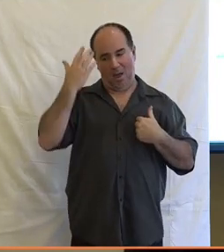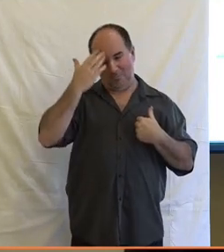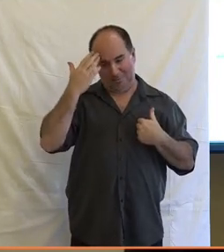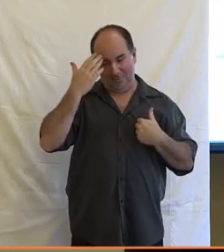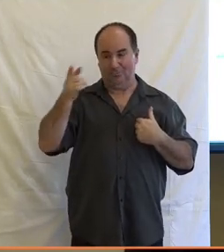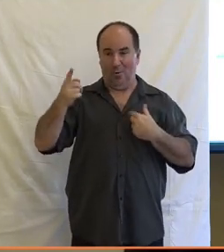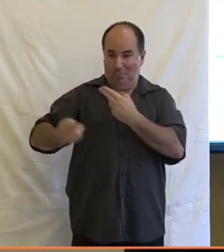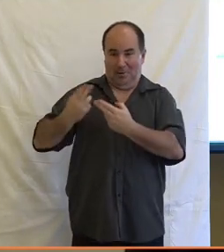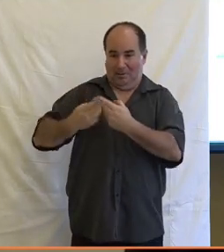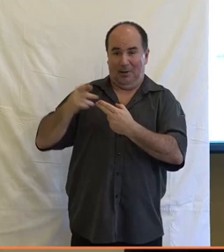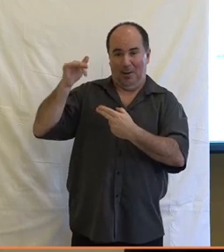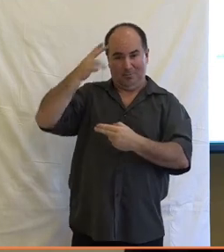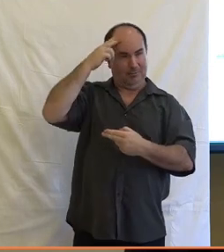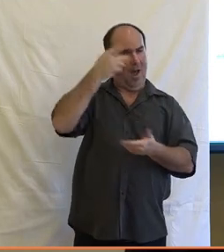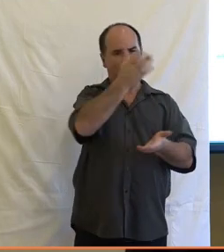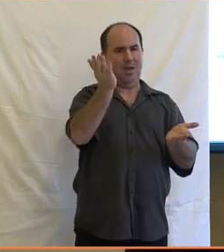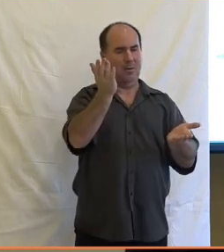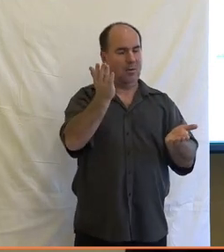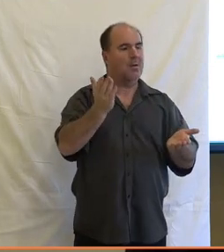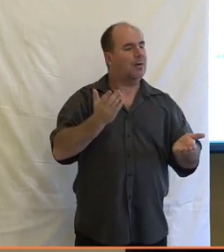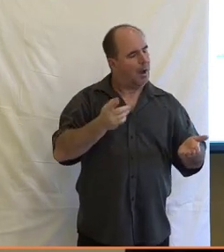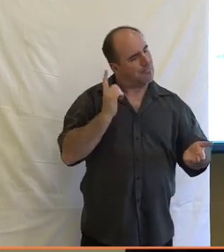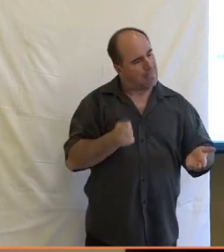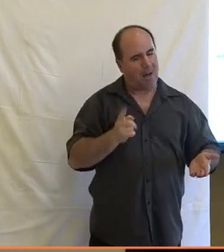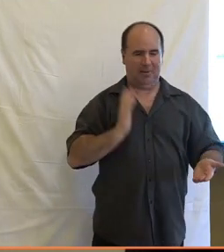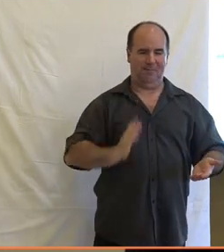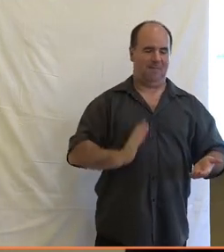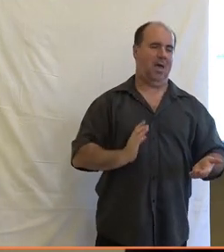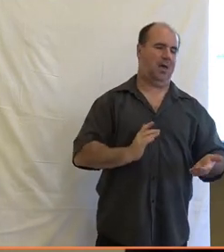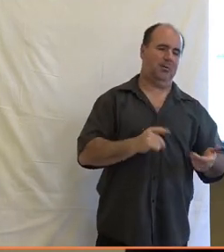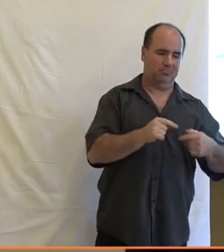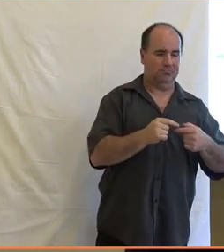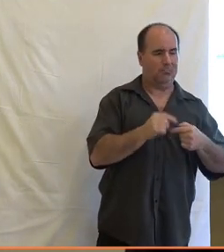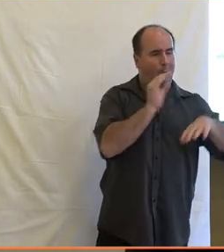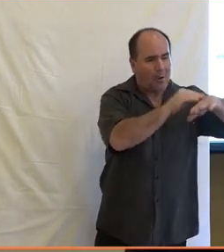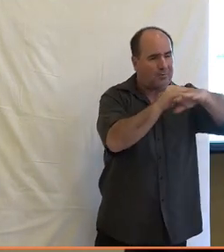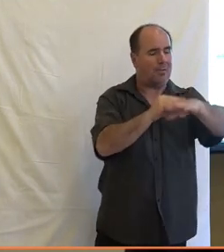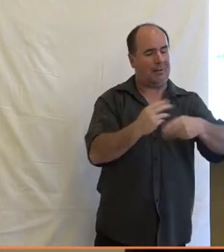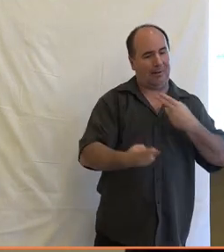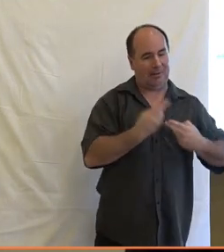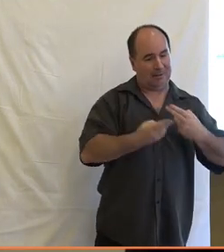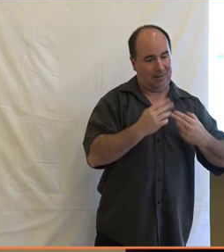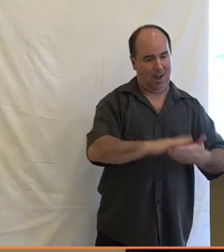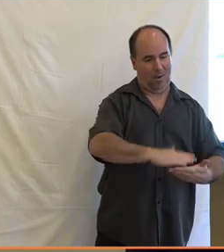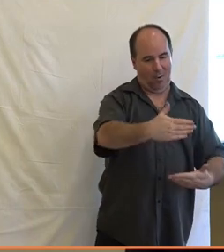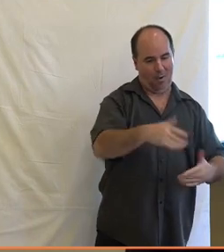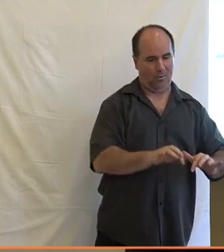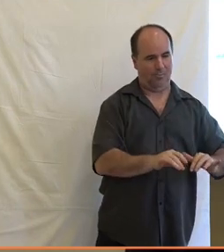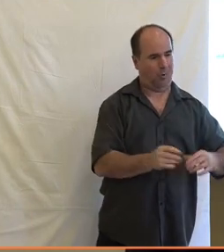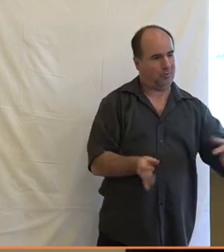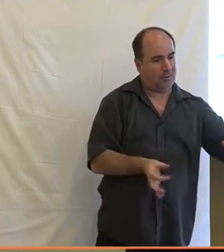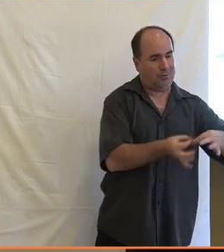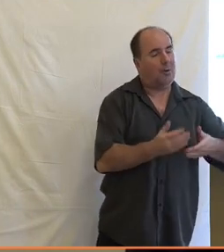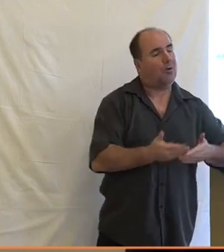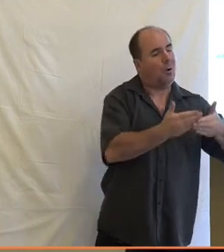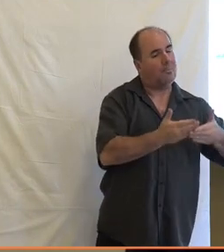těch jednak výhodách, ale pak samozřejmě těch jako rizicích informován a má všechny informace k tomu, aby se mohlo rozhodnout